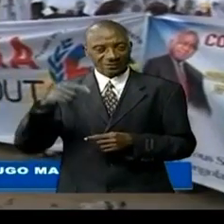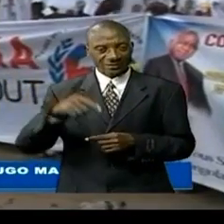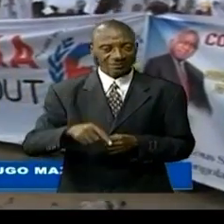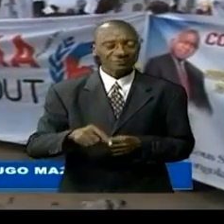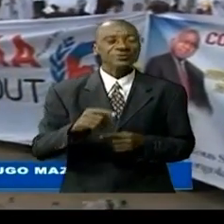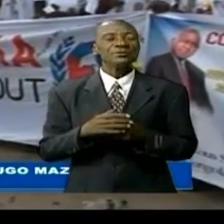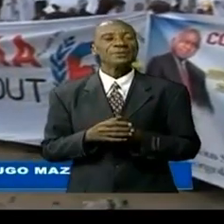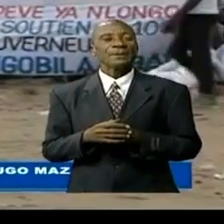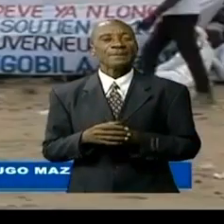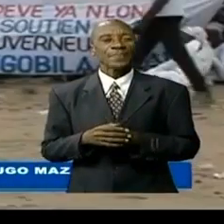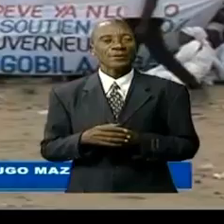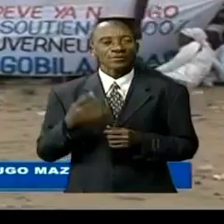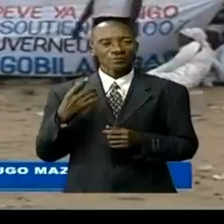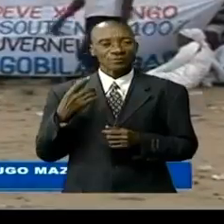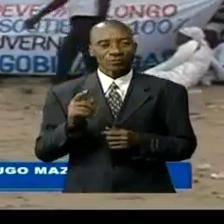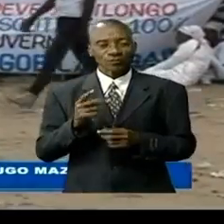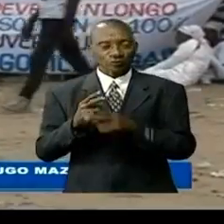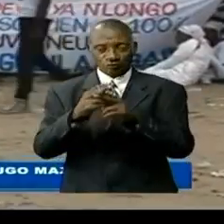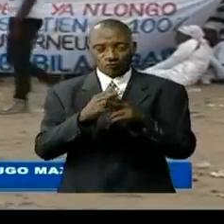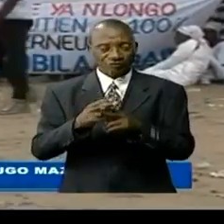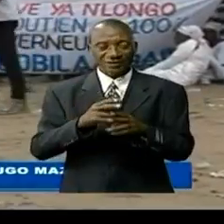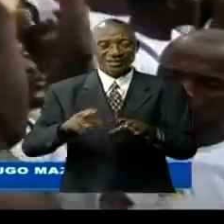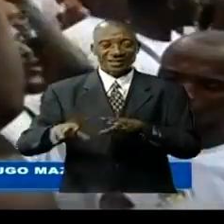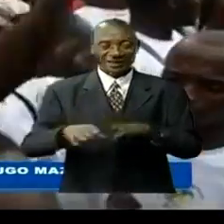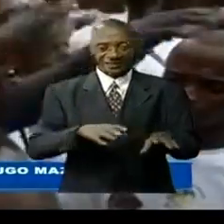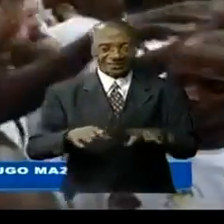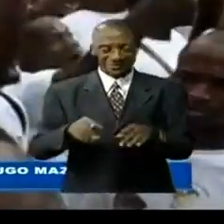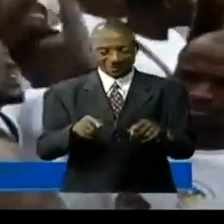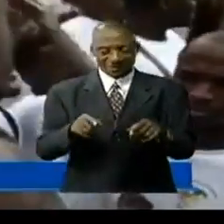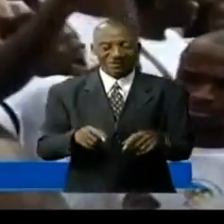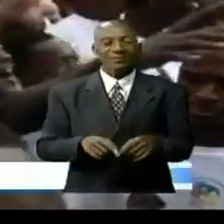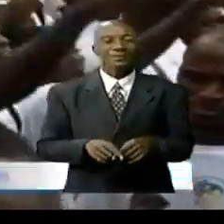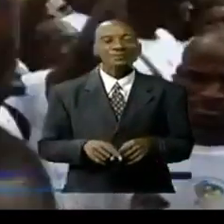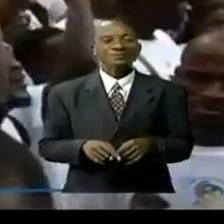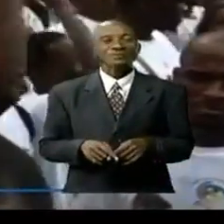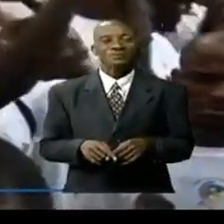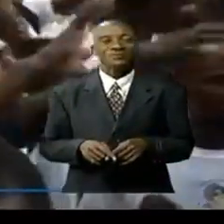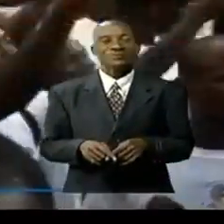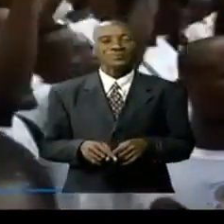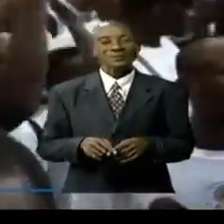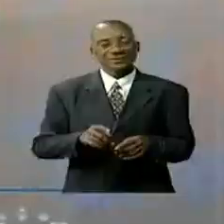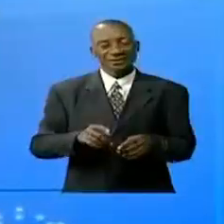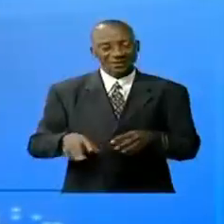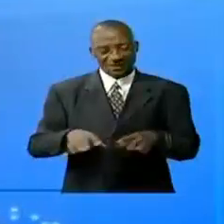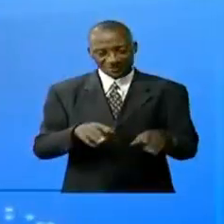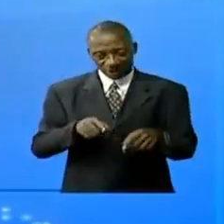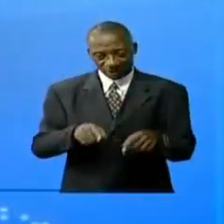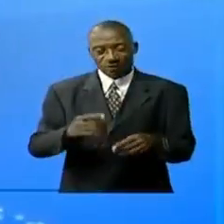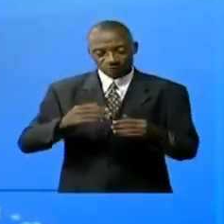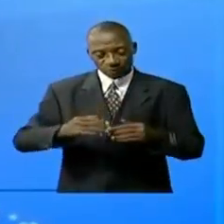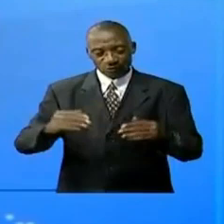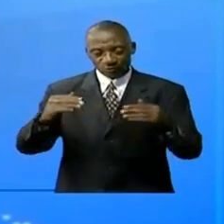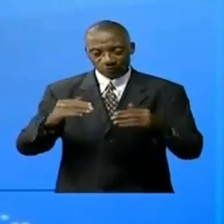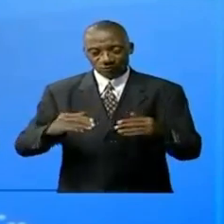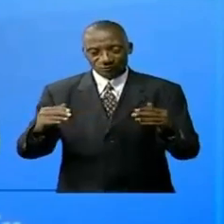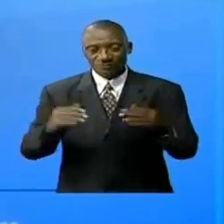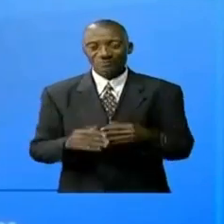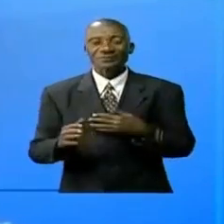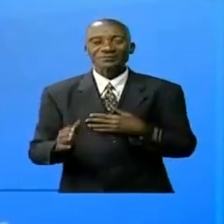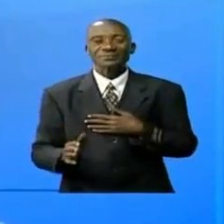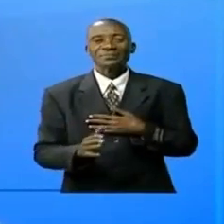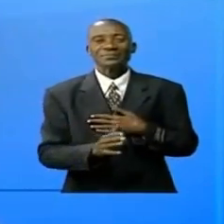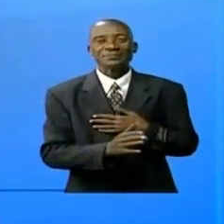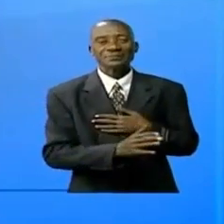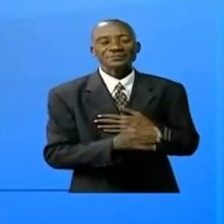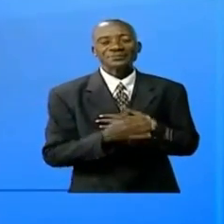présidé cette activité populaire qui ne demande qu'à être multipliée. Passons à présent à cette rencontre